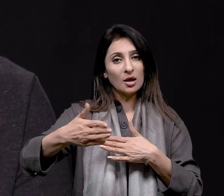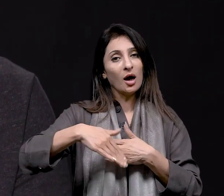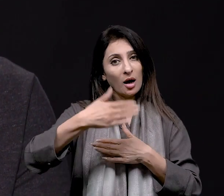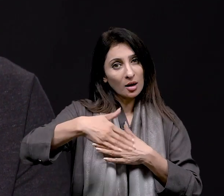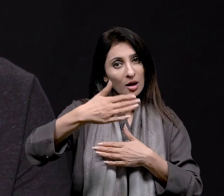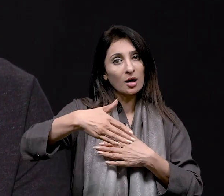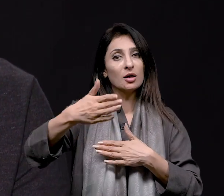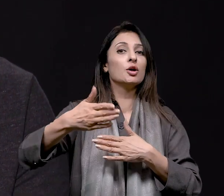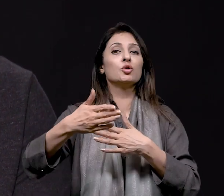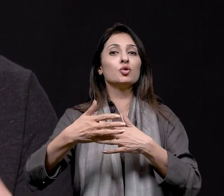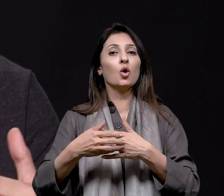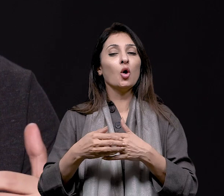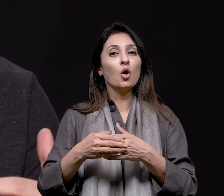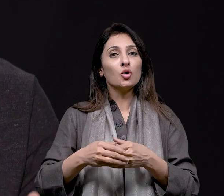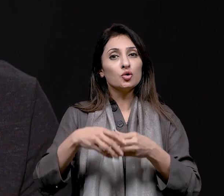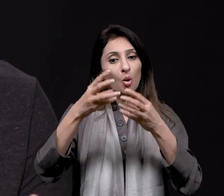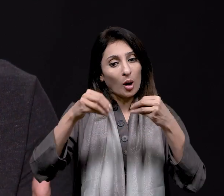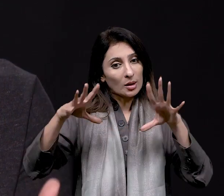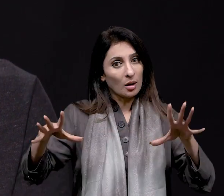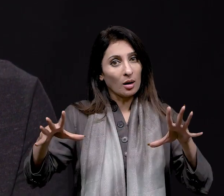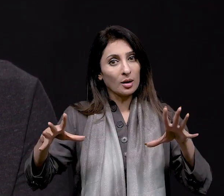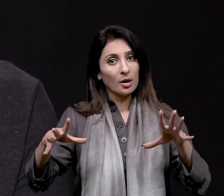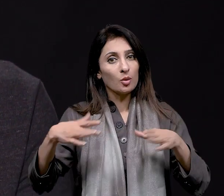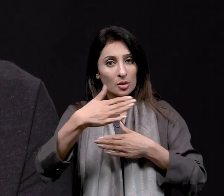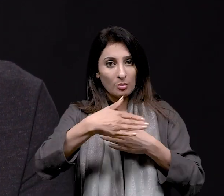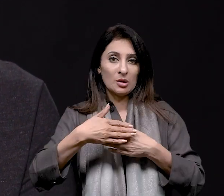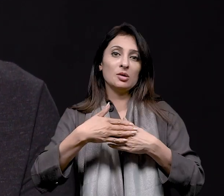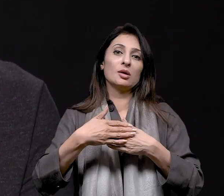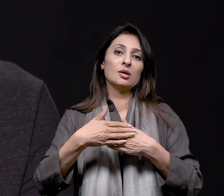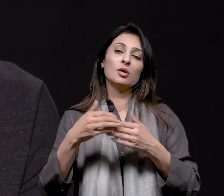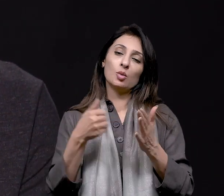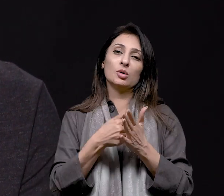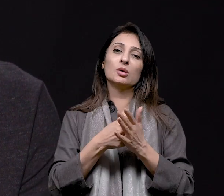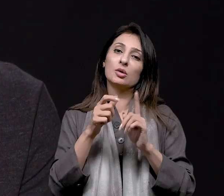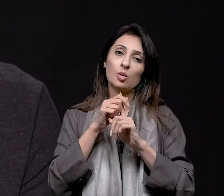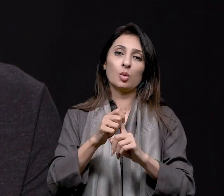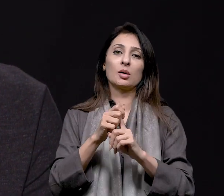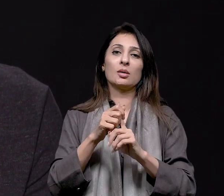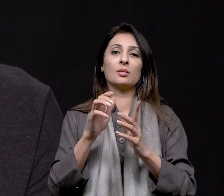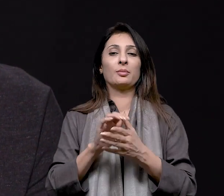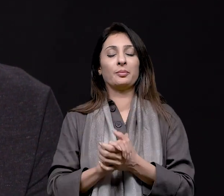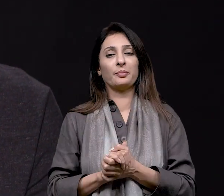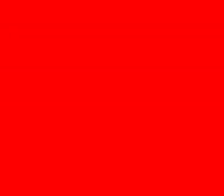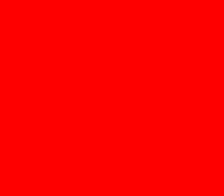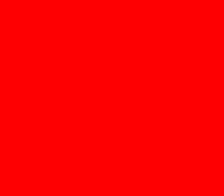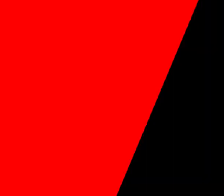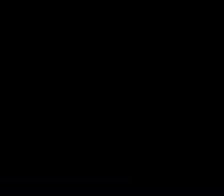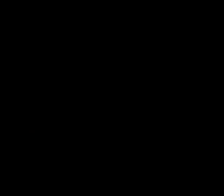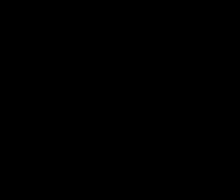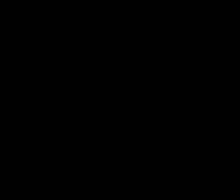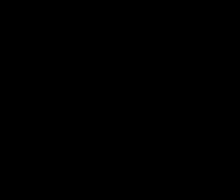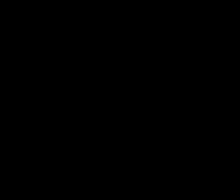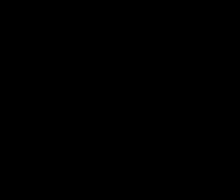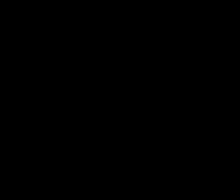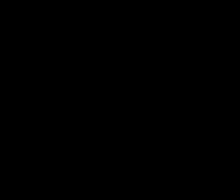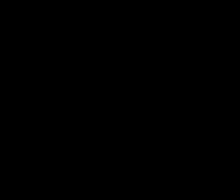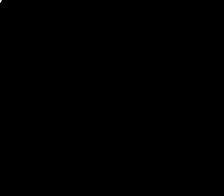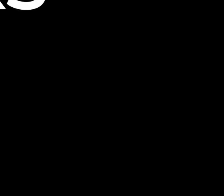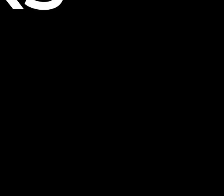wave or the challenges brought by climate change for our communities.